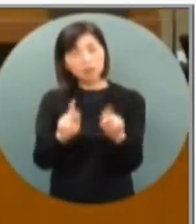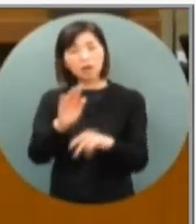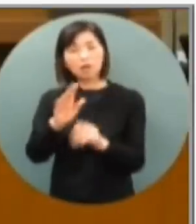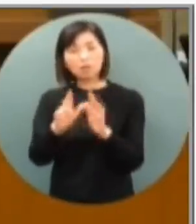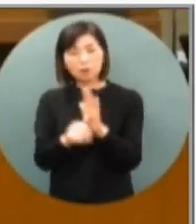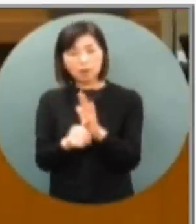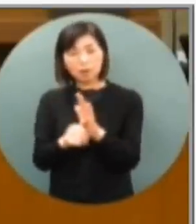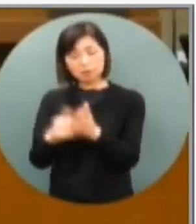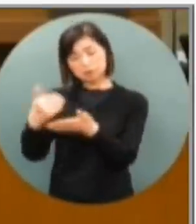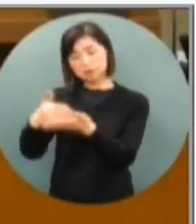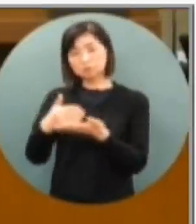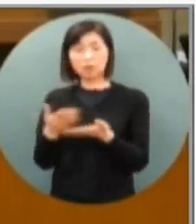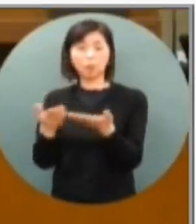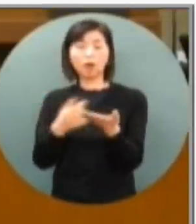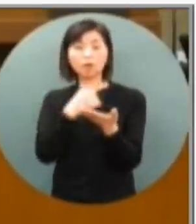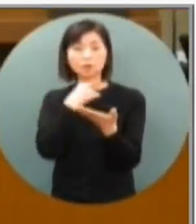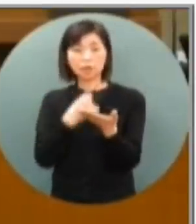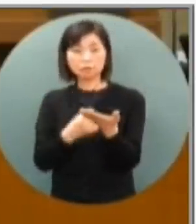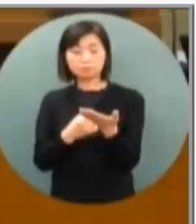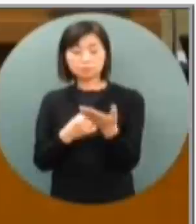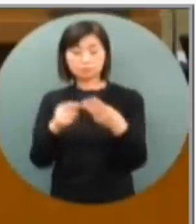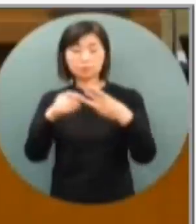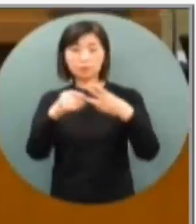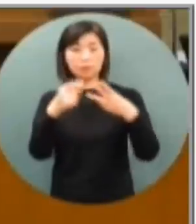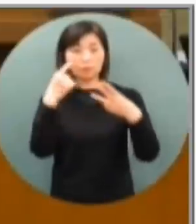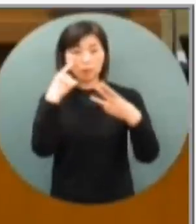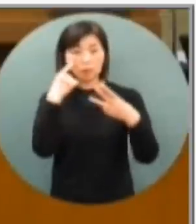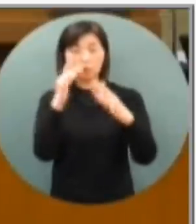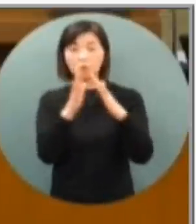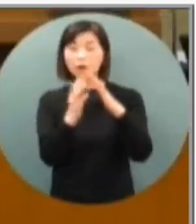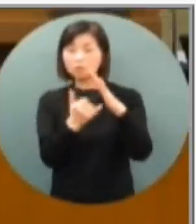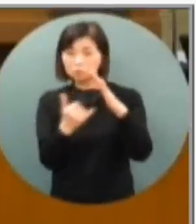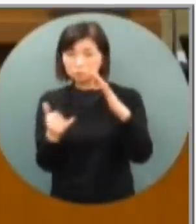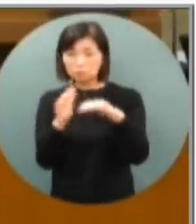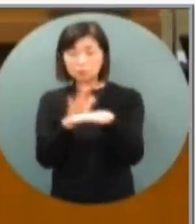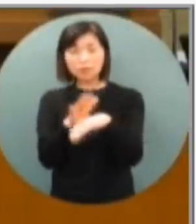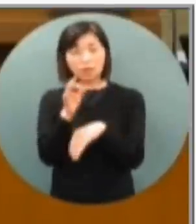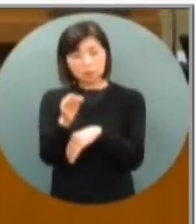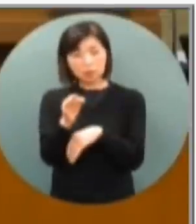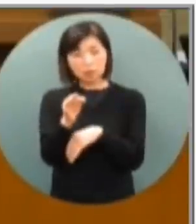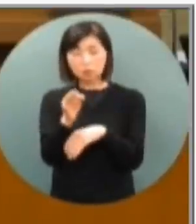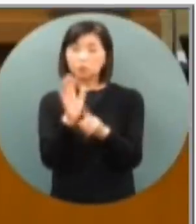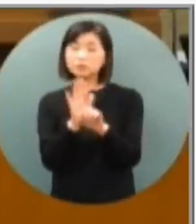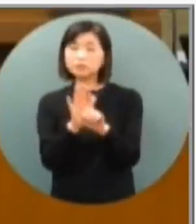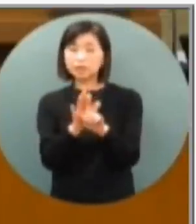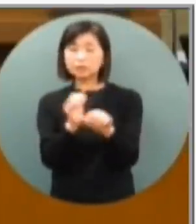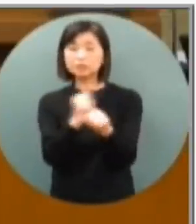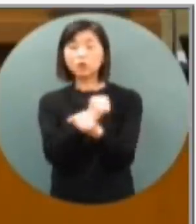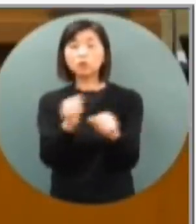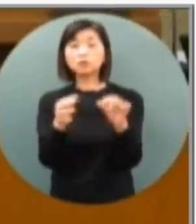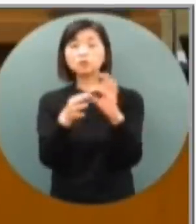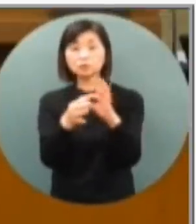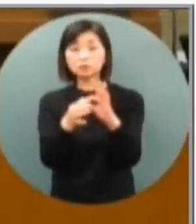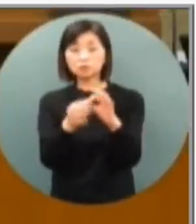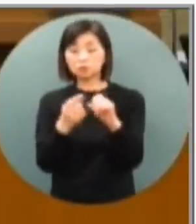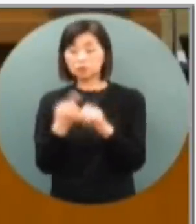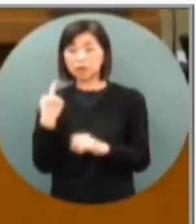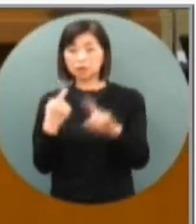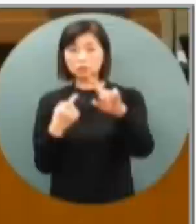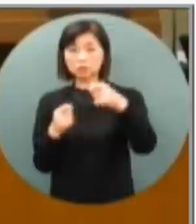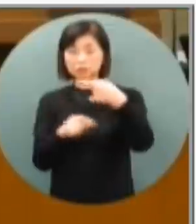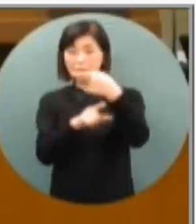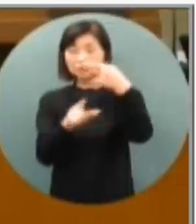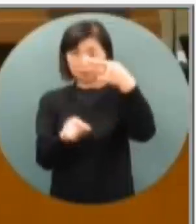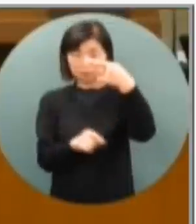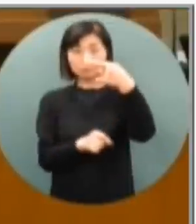3の家族保障法の支援事業については、昨年11月に